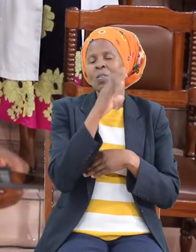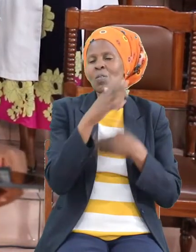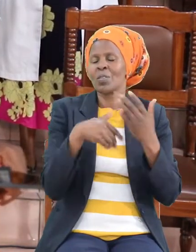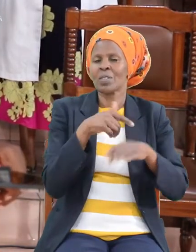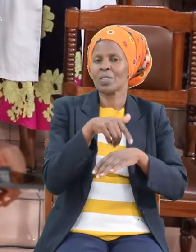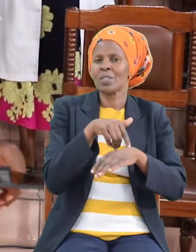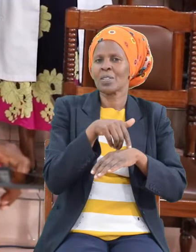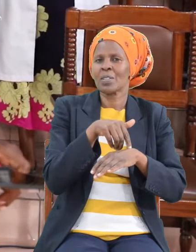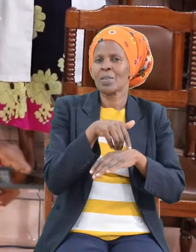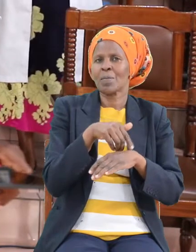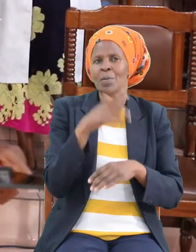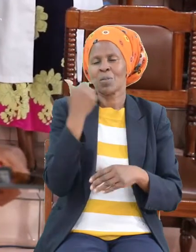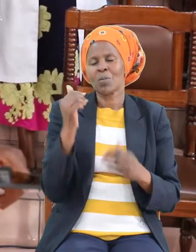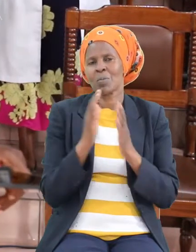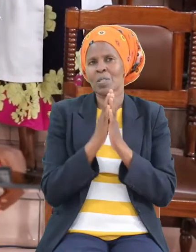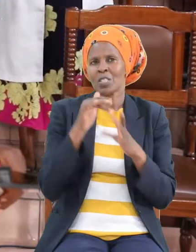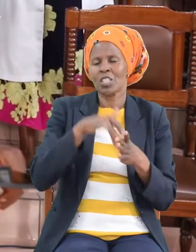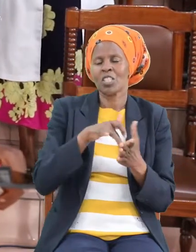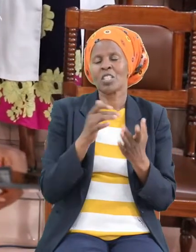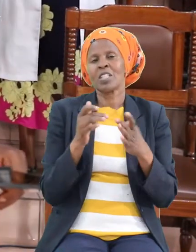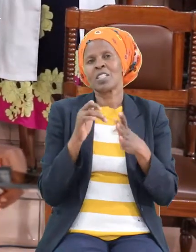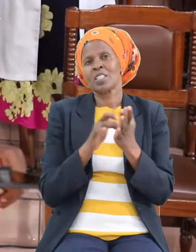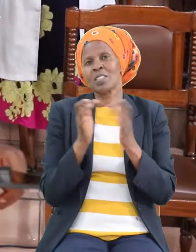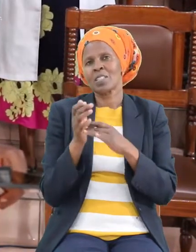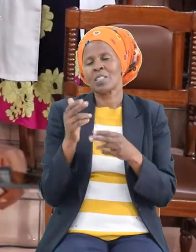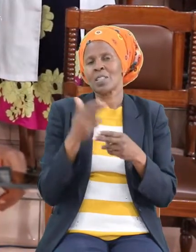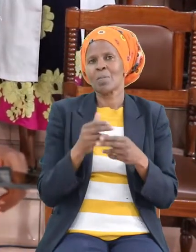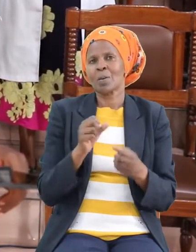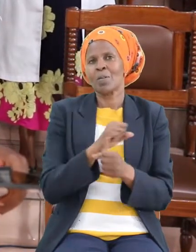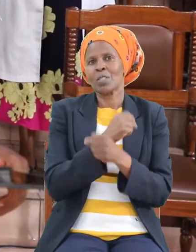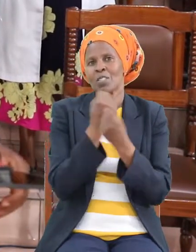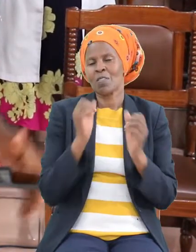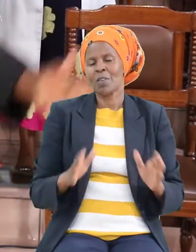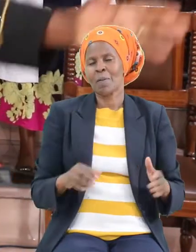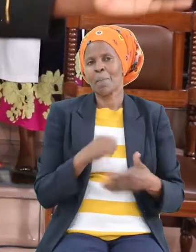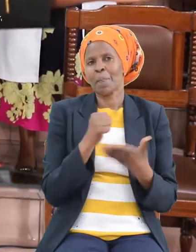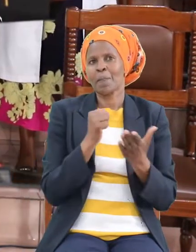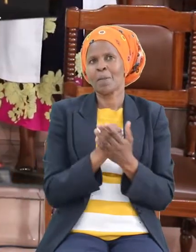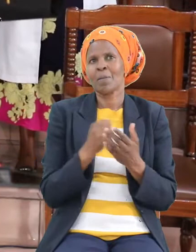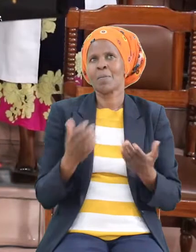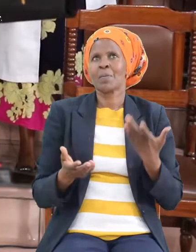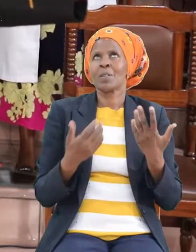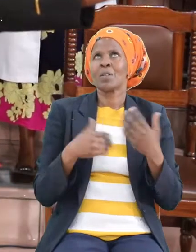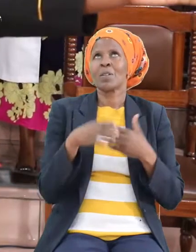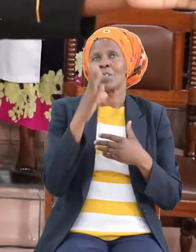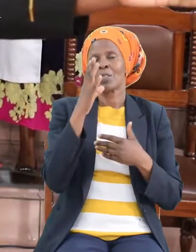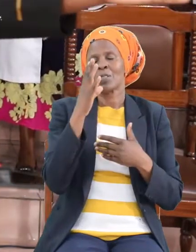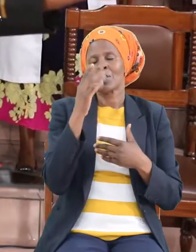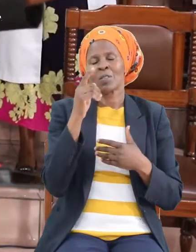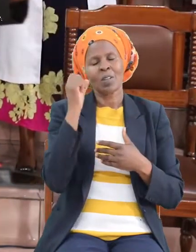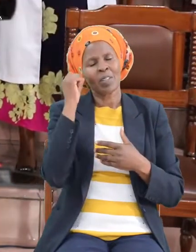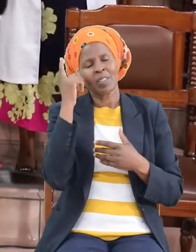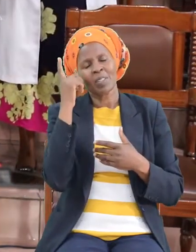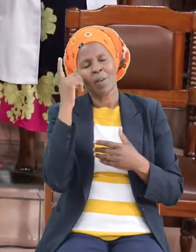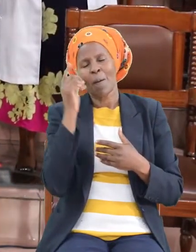wakati wote, kwa sababu tuomba haya katika jina la Yesu Kristo aliye Bwana mkombozi wetu. Amani ya Mungu ipitayo akili